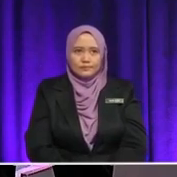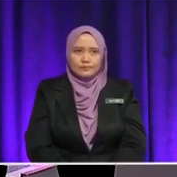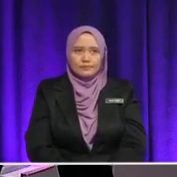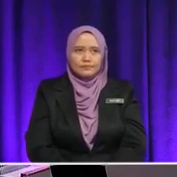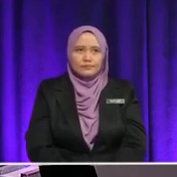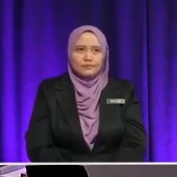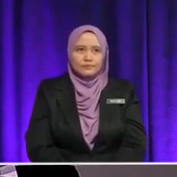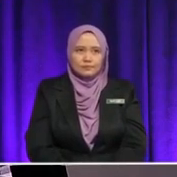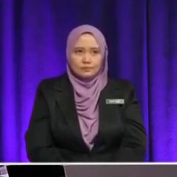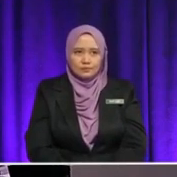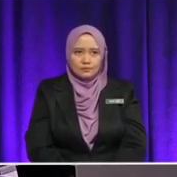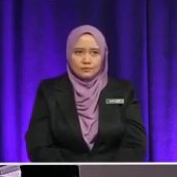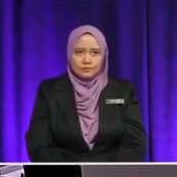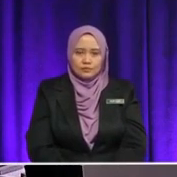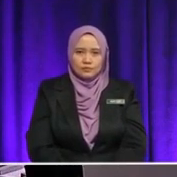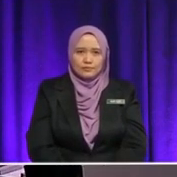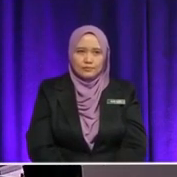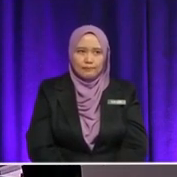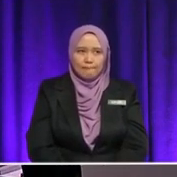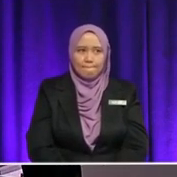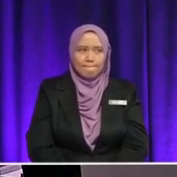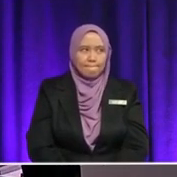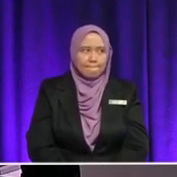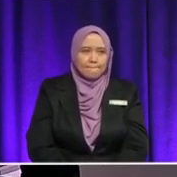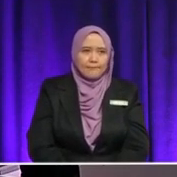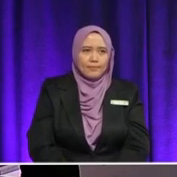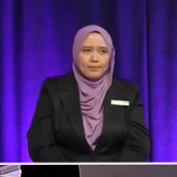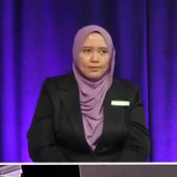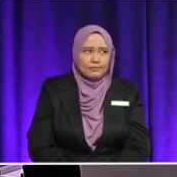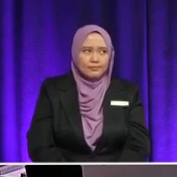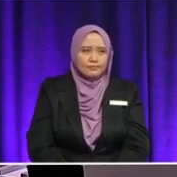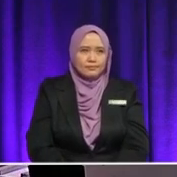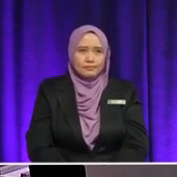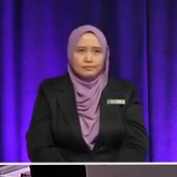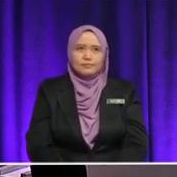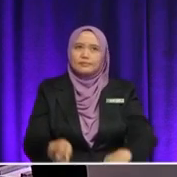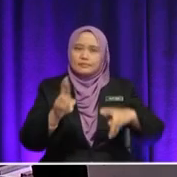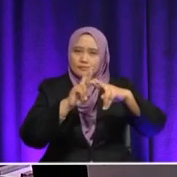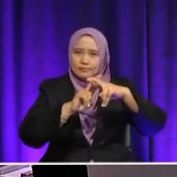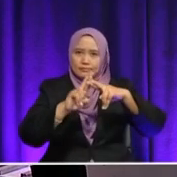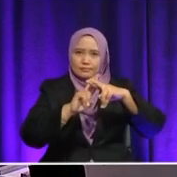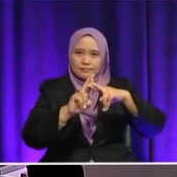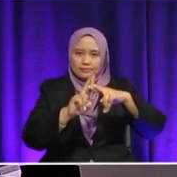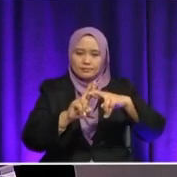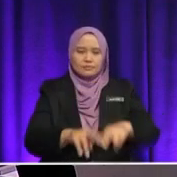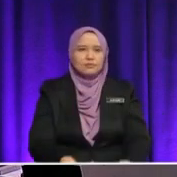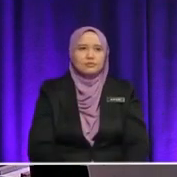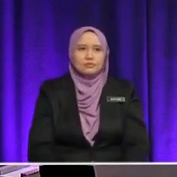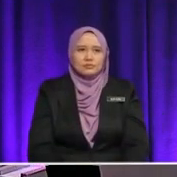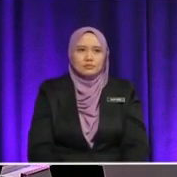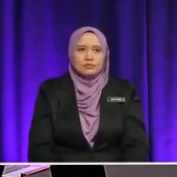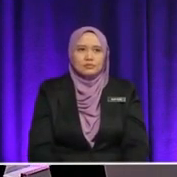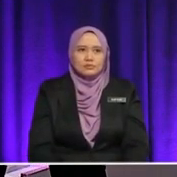Hai asal kita lihat rumus ringkas Oke daripada rundingan sebelum pilihan Raya umum yang pertama ngehe